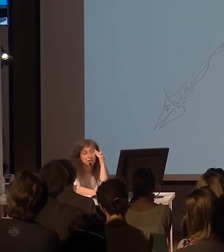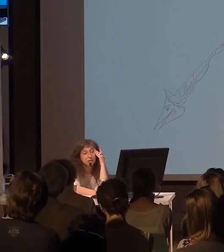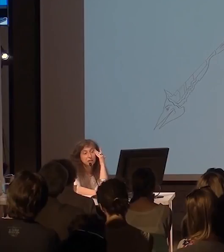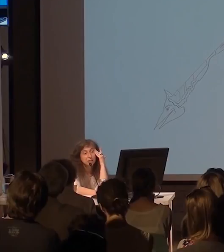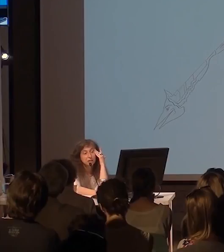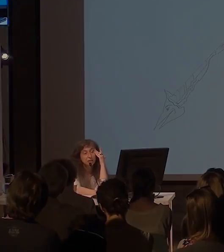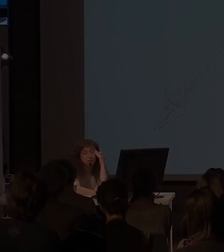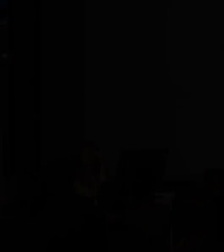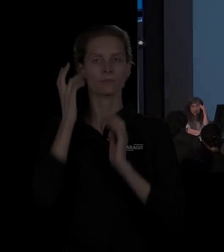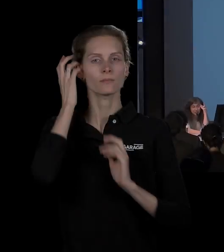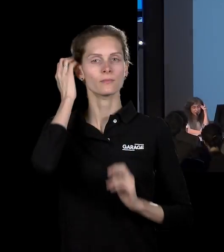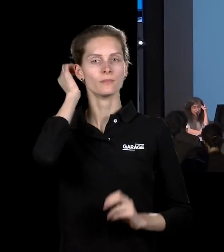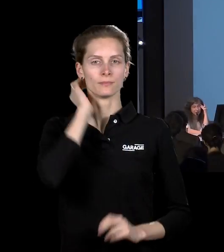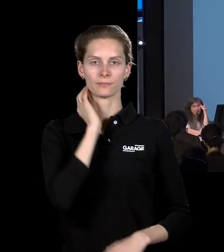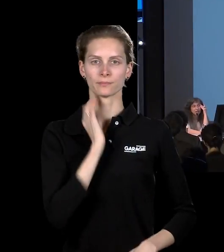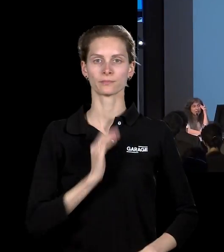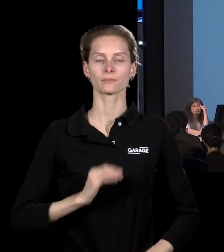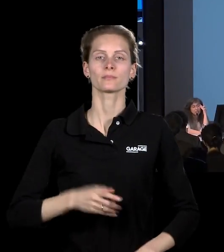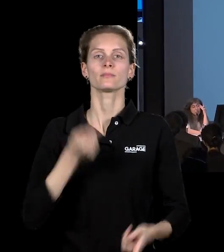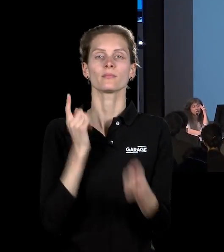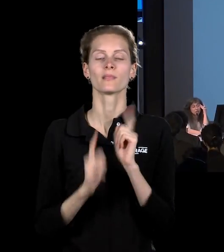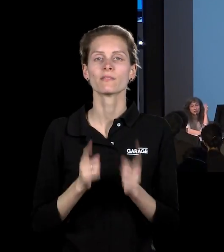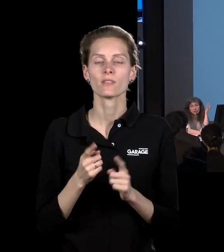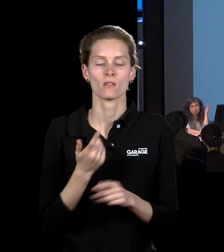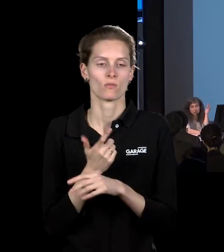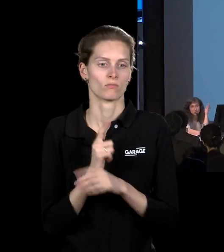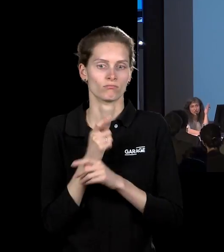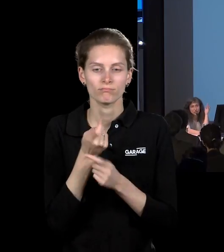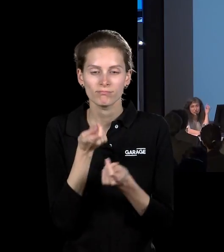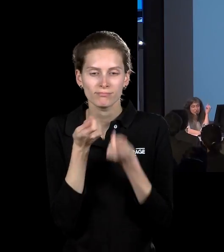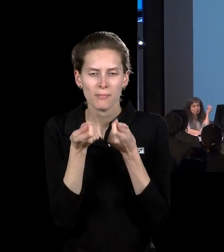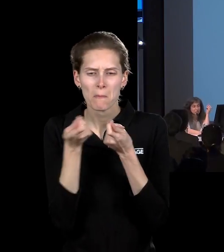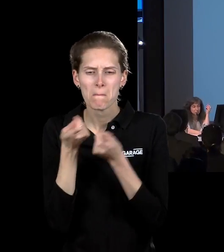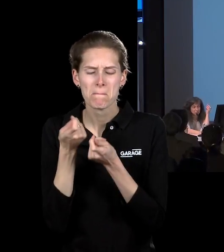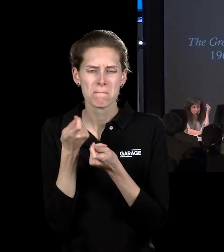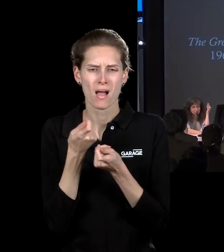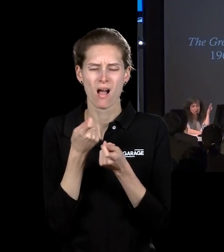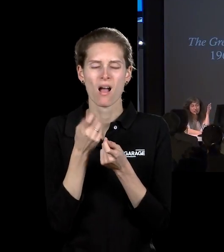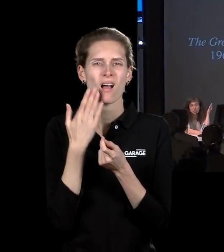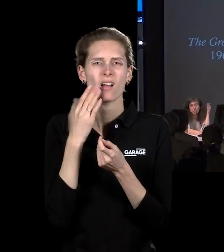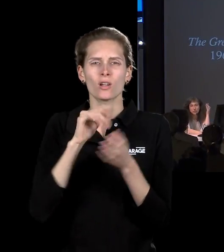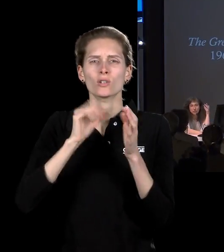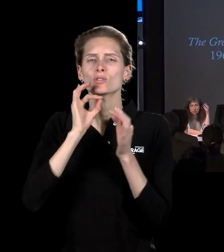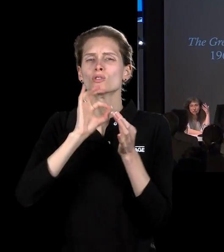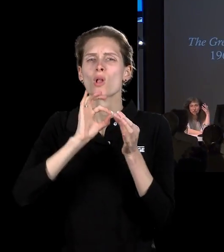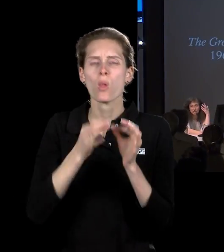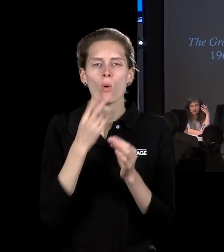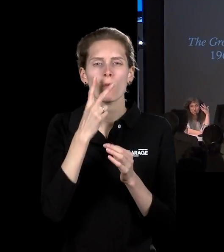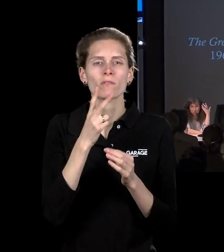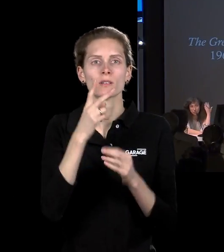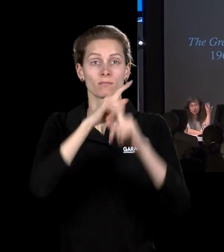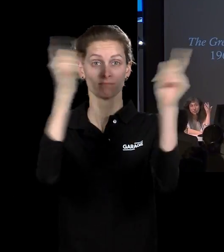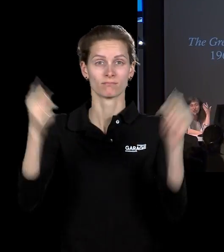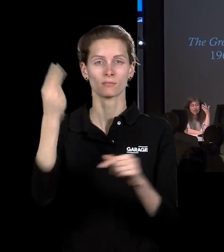пластин, наложенных друг на друга. Это действительно еле-еле заметное изображение, которое на листе бумаги, которое